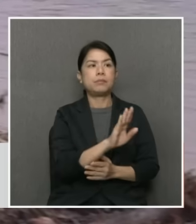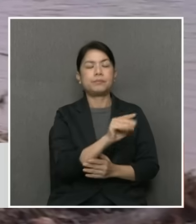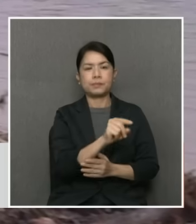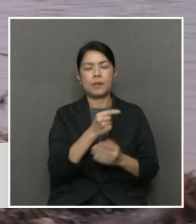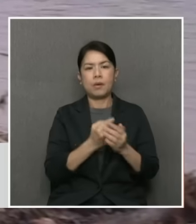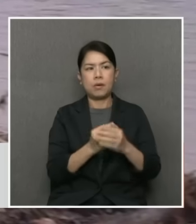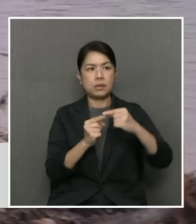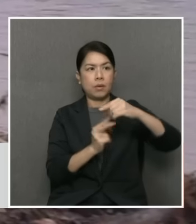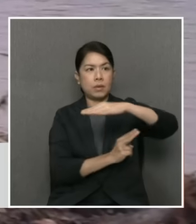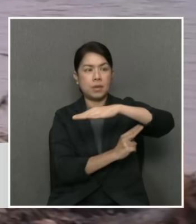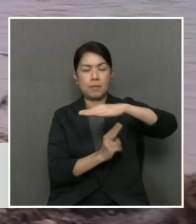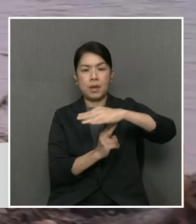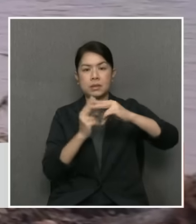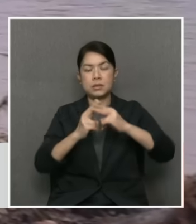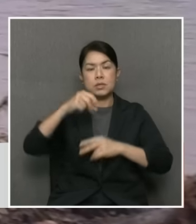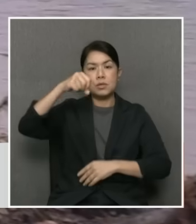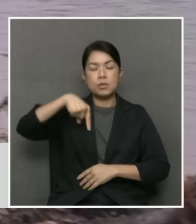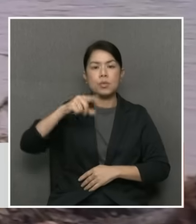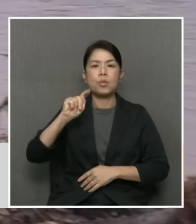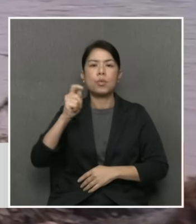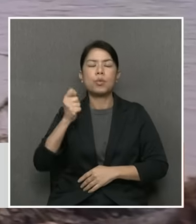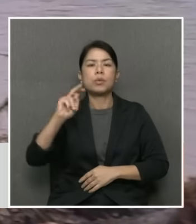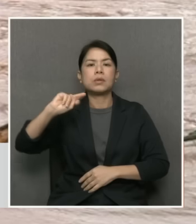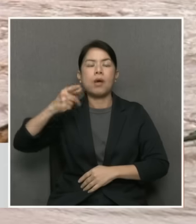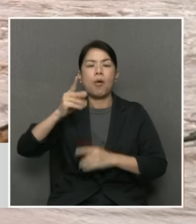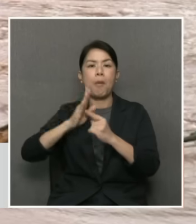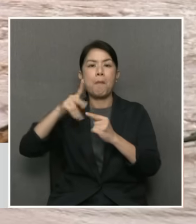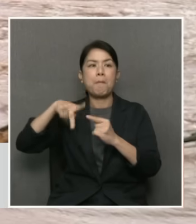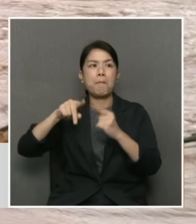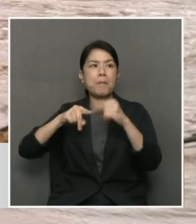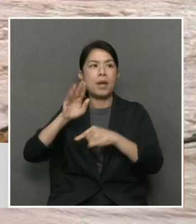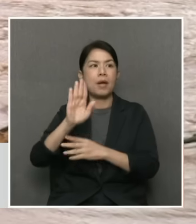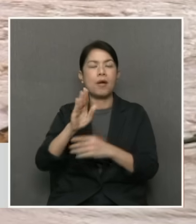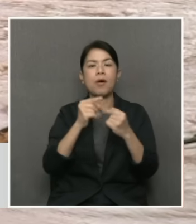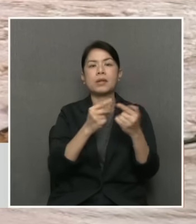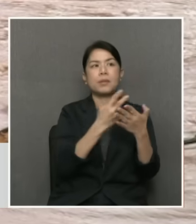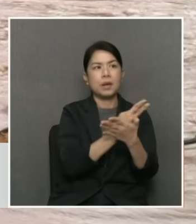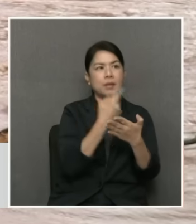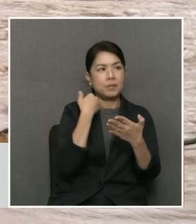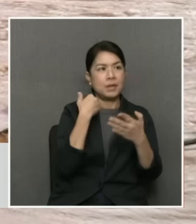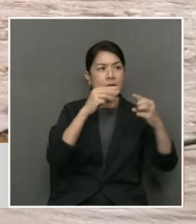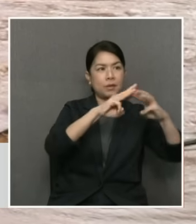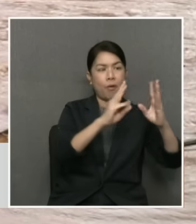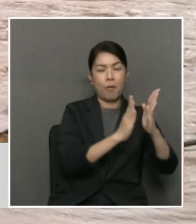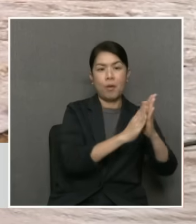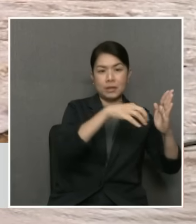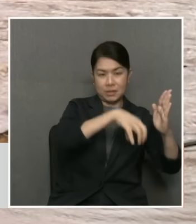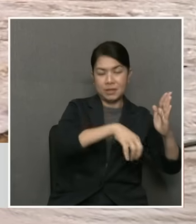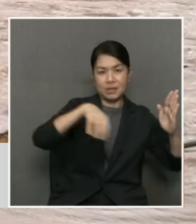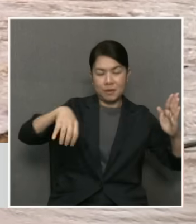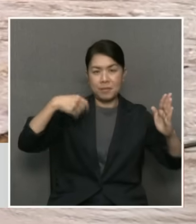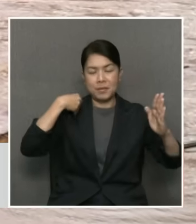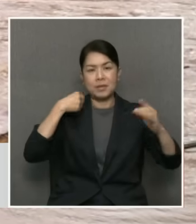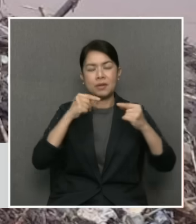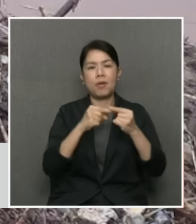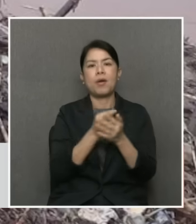เป้แหล่งท่องเที่ยวที่ได้รับความนิยมก็จะเป็นสะพานที่เชื่อเชื่อมต่อระหว่างวัดภูสมะกับบ้านกรุงไม้สักตำบลปางหมู